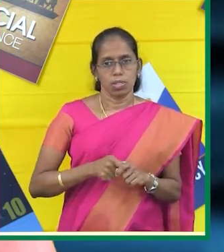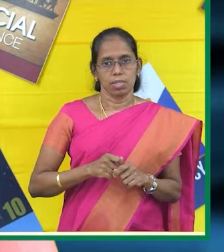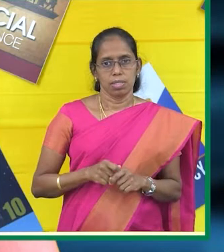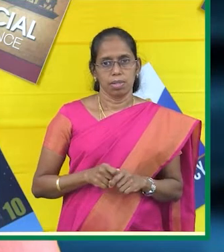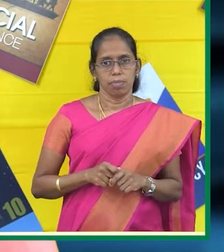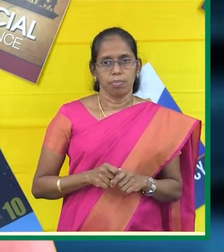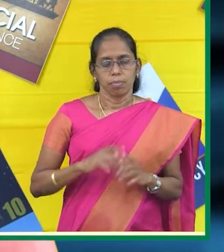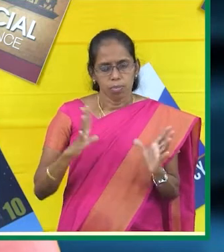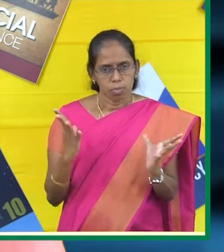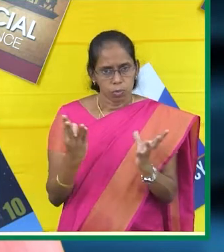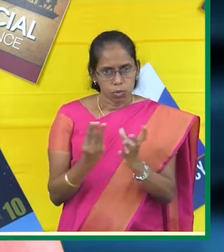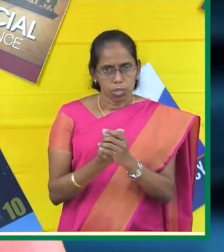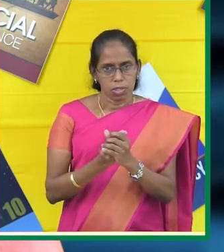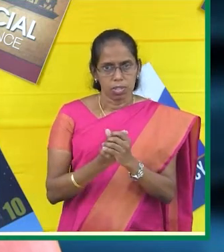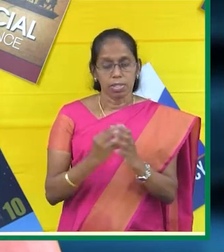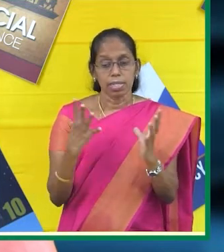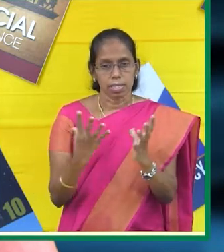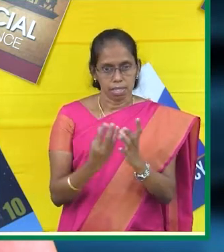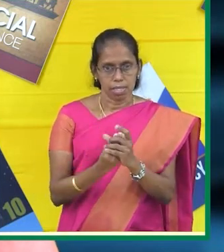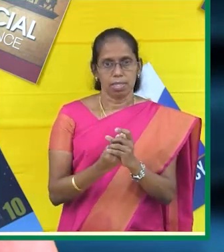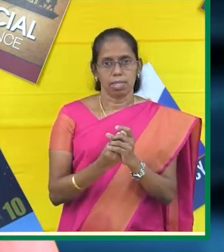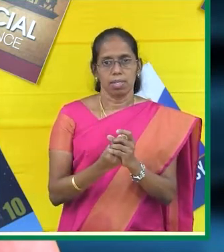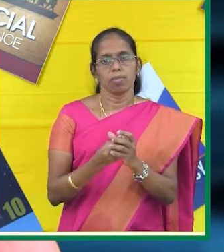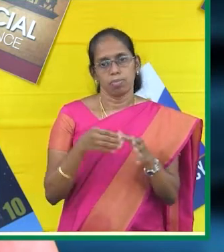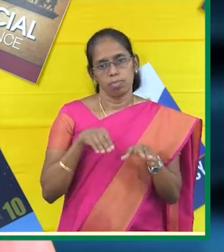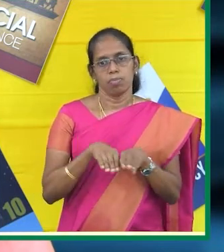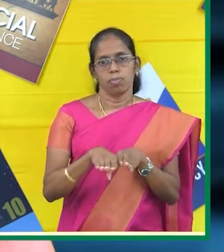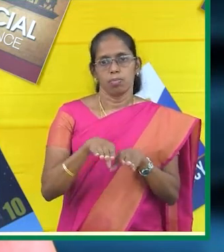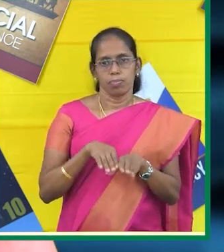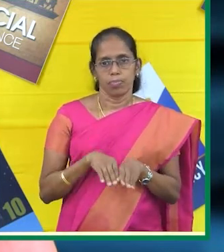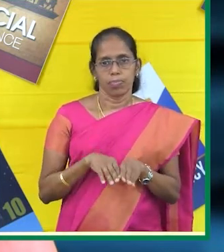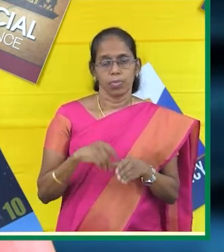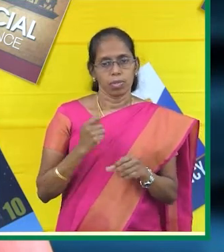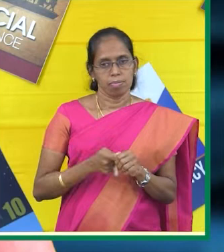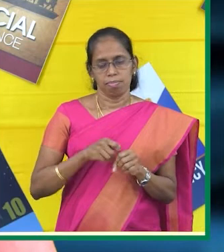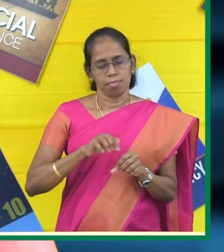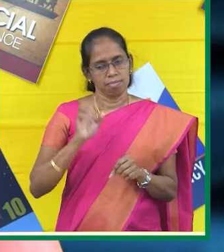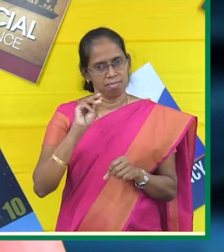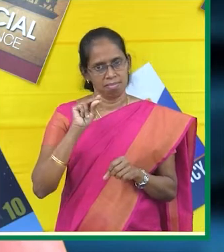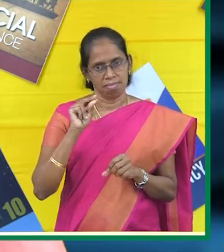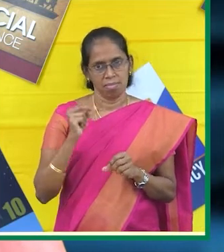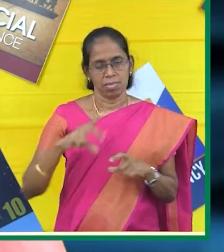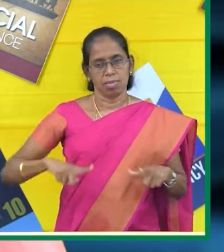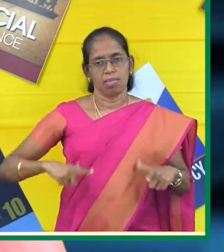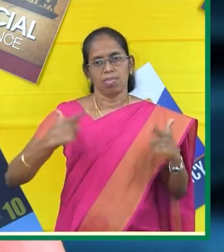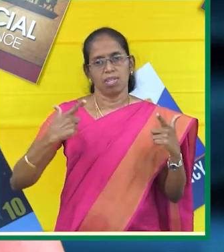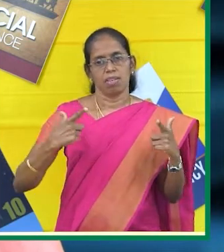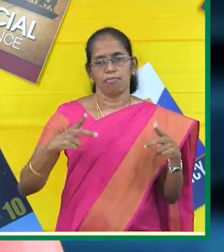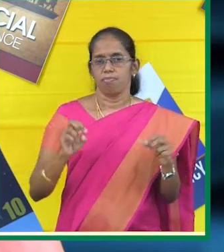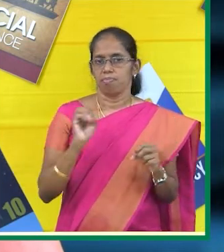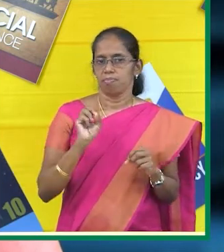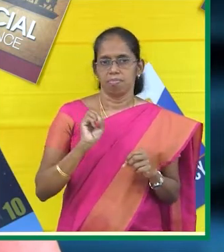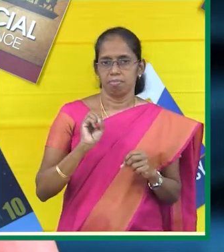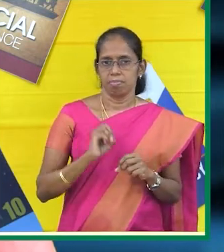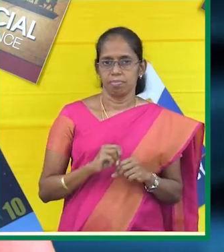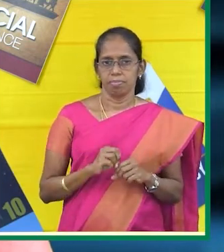டெக்னாலஜி ஒன்றிணைத்து இன்டகிரேட்டடாக தான் நம்ம போக வேண்டிய நிலைமை இருக்கிறது. தொழில்நுட்பம் இல்லை என்றால் வாழ்க்கை இல்லை